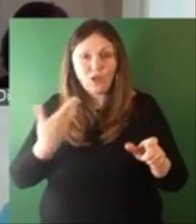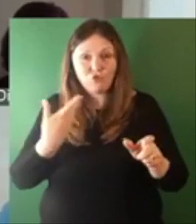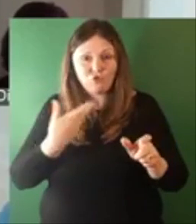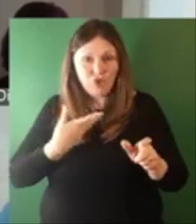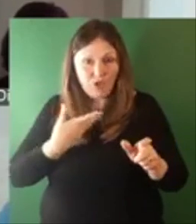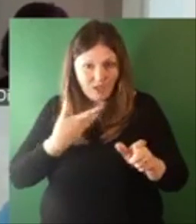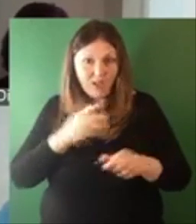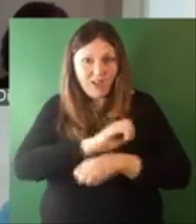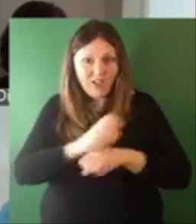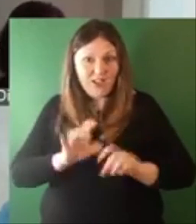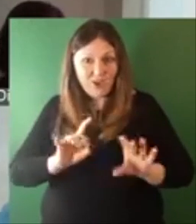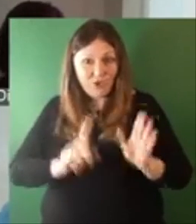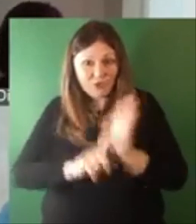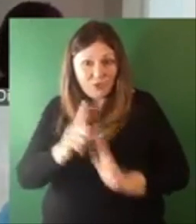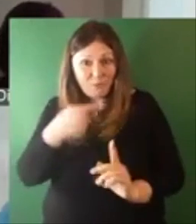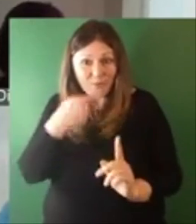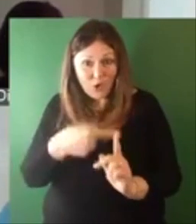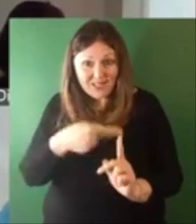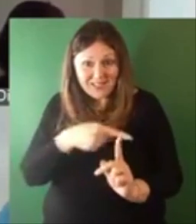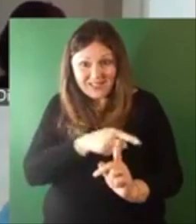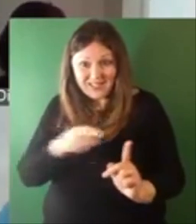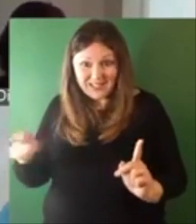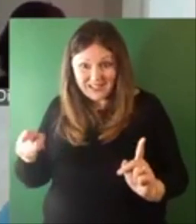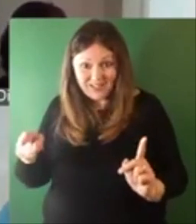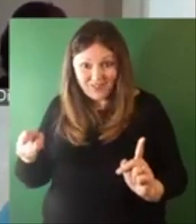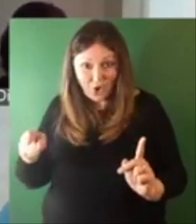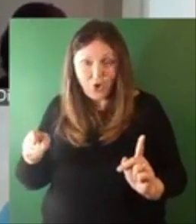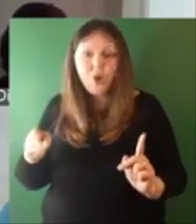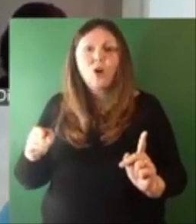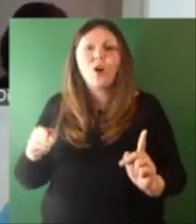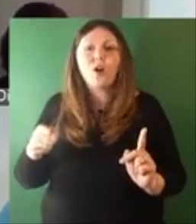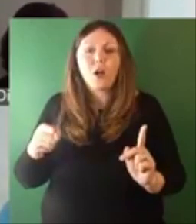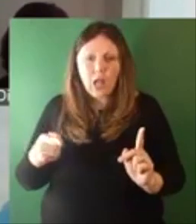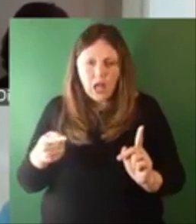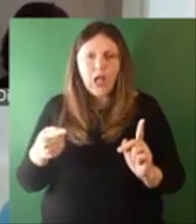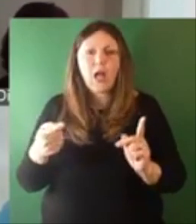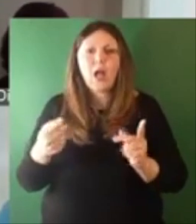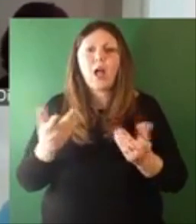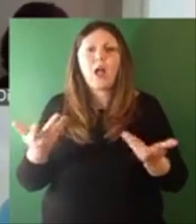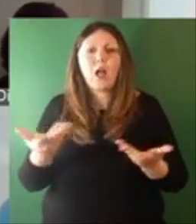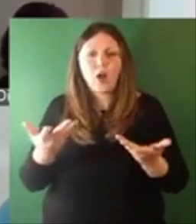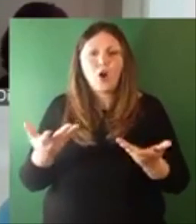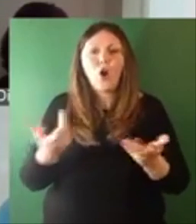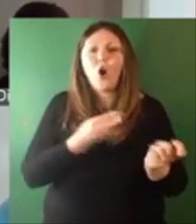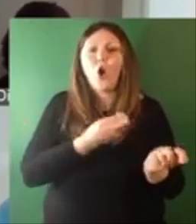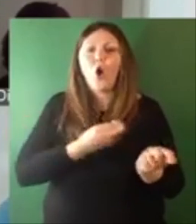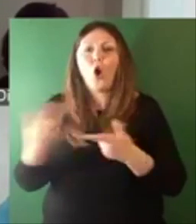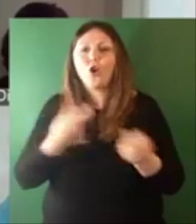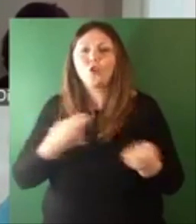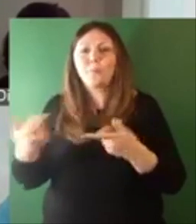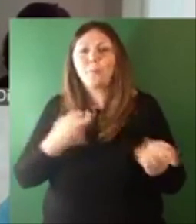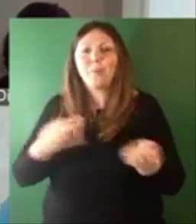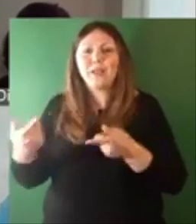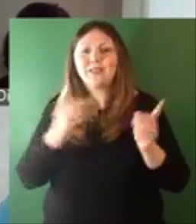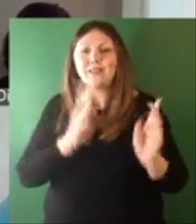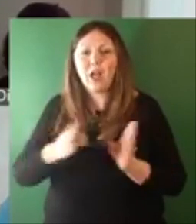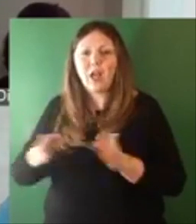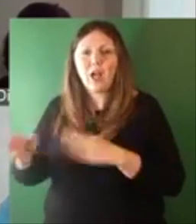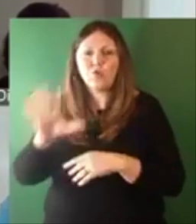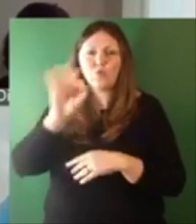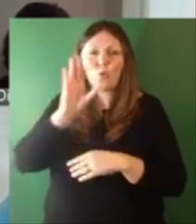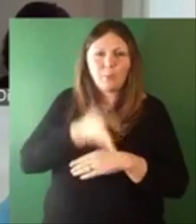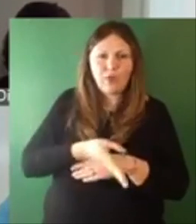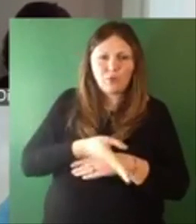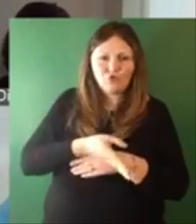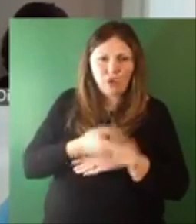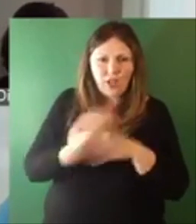destinati 36 milioni di euro, estendendo la platea degli attuali beneficiari agli esclusi del reddito di cittadinanza, in modo da aiutare il numero più